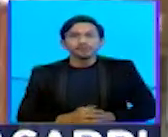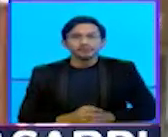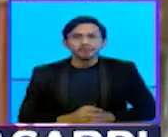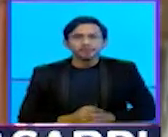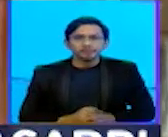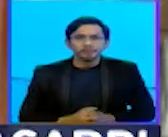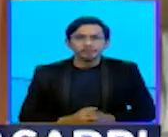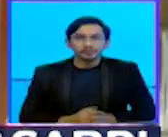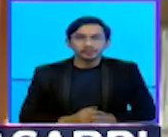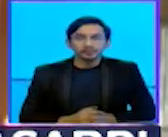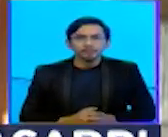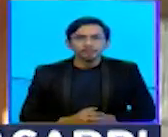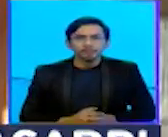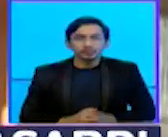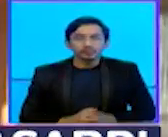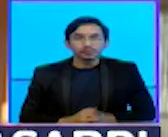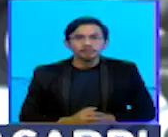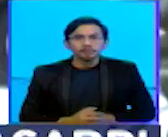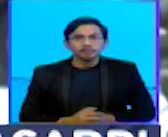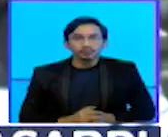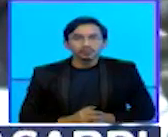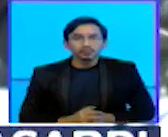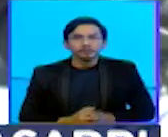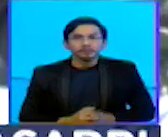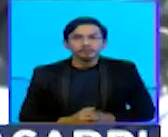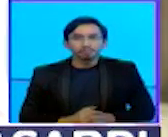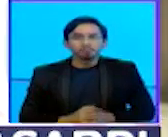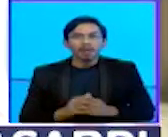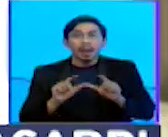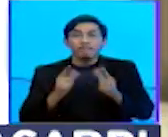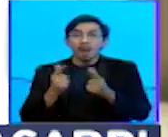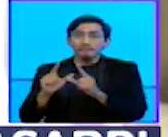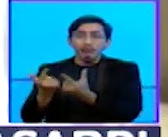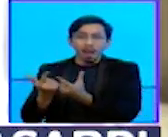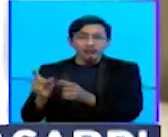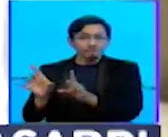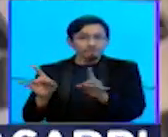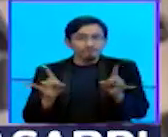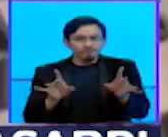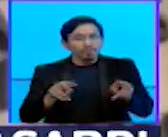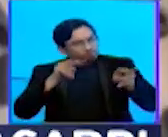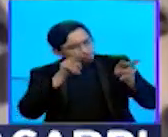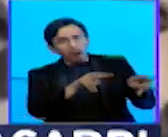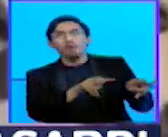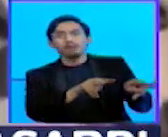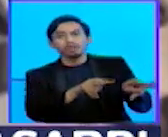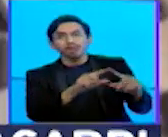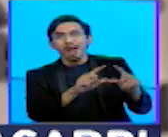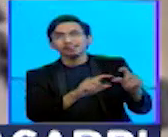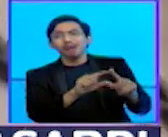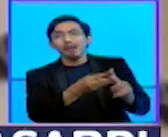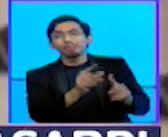asuransi. Meski sejumlah inspektorat dan lembaga lainnya berperan dalam mengawasi Asabri, namun memiliki keterbatasan karena hanya